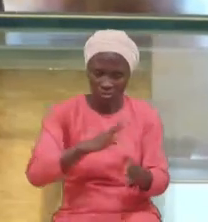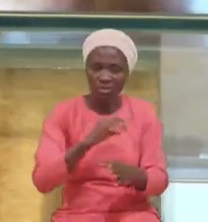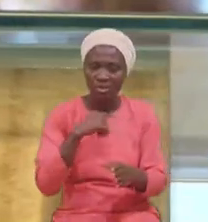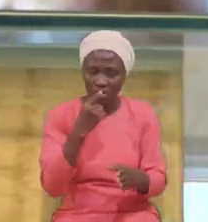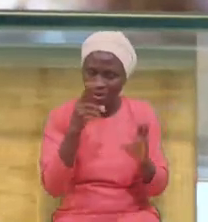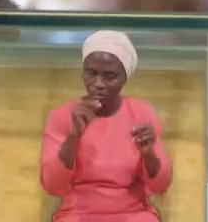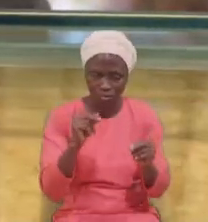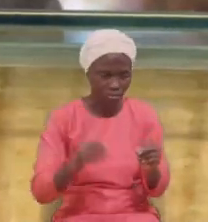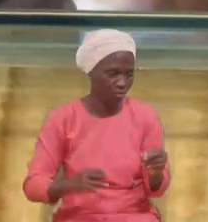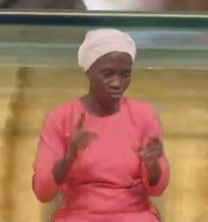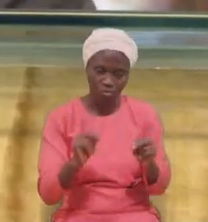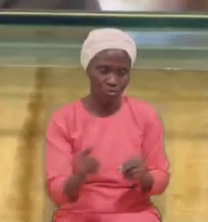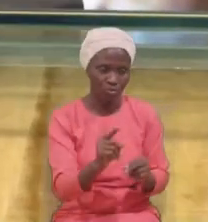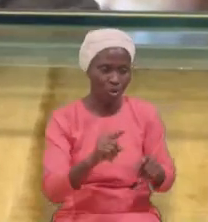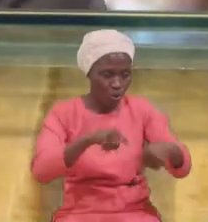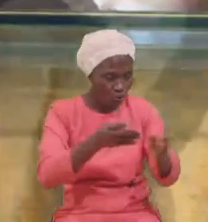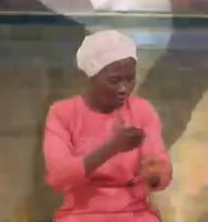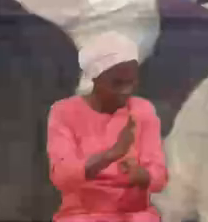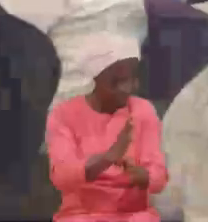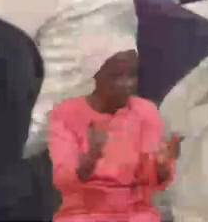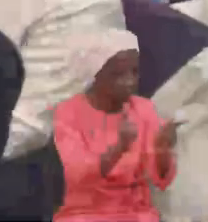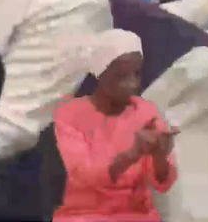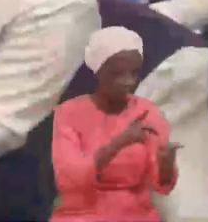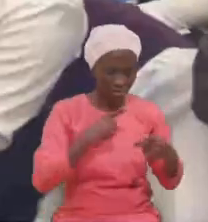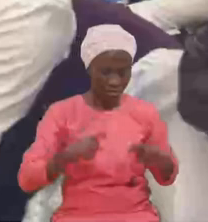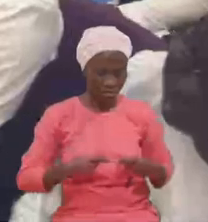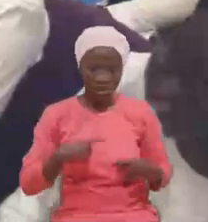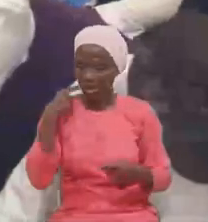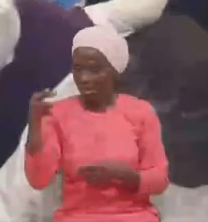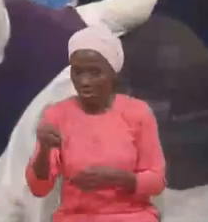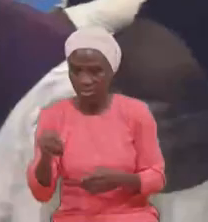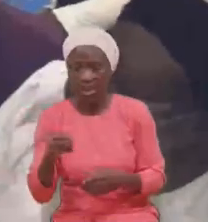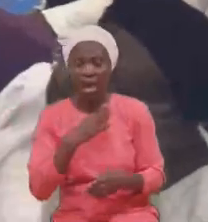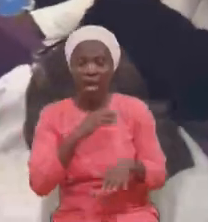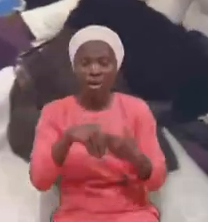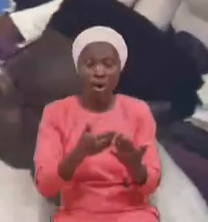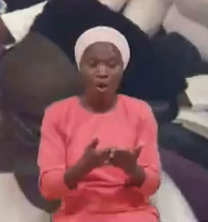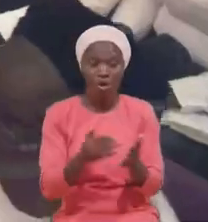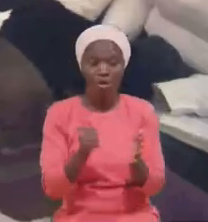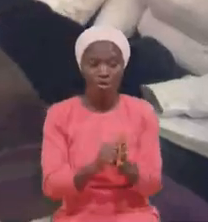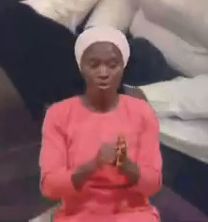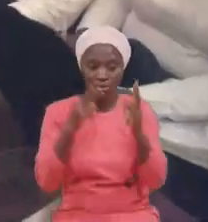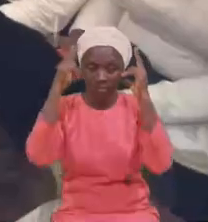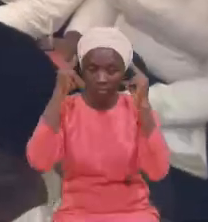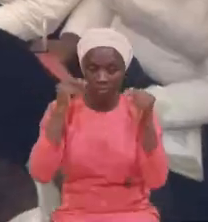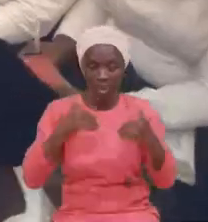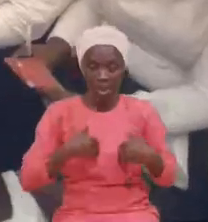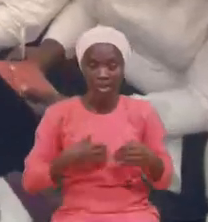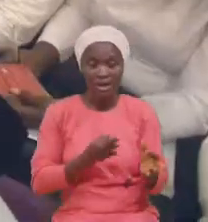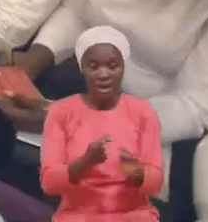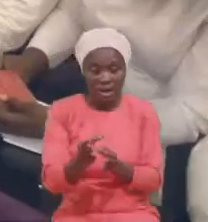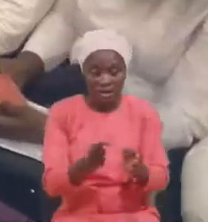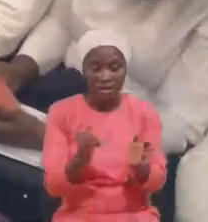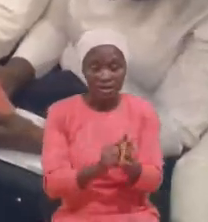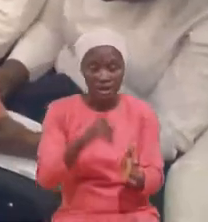confusion. N'en pas la personne. Va au sacrificateur. Dis-leur que tout ce que Moïse